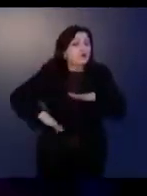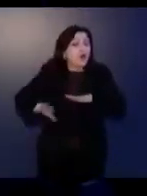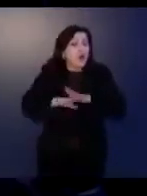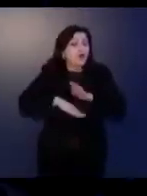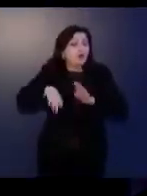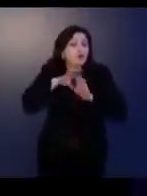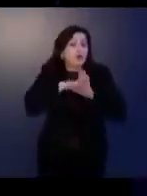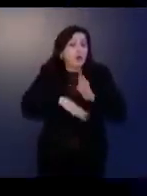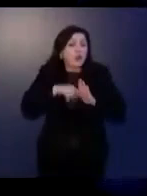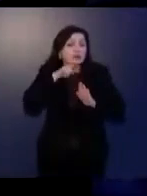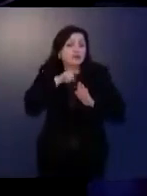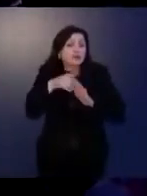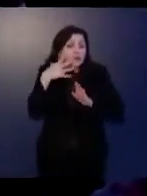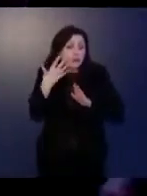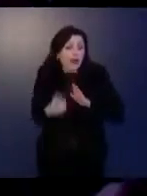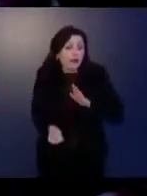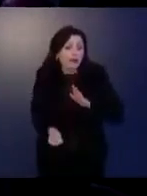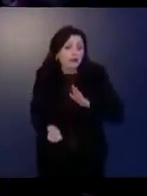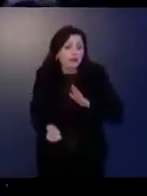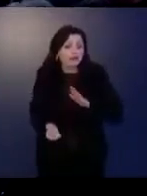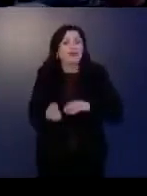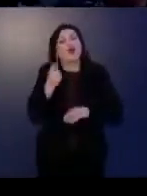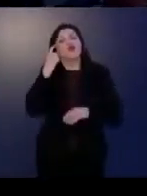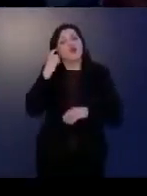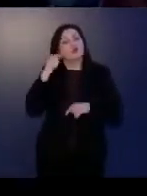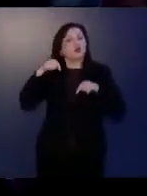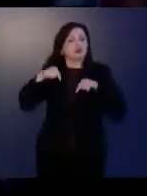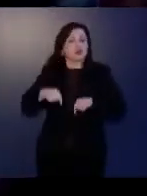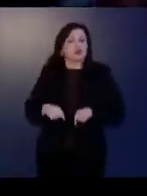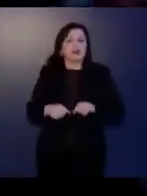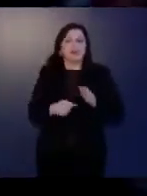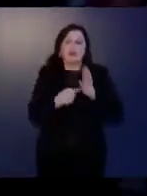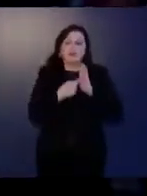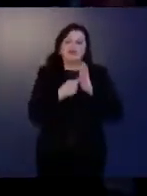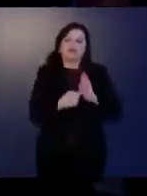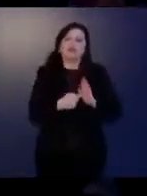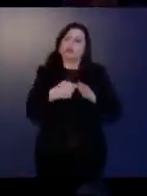σήμερα αποδεικνύουμε ότι υπάρχουν τέτοιες προϋποθέσεις.